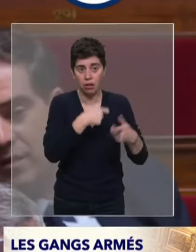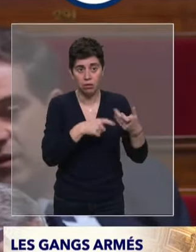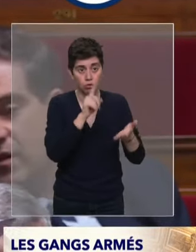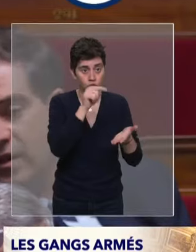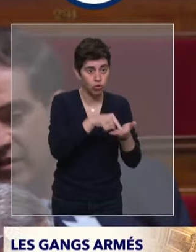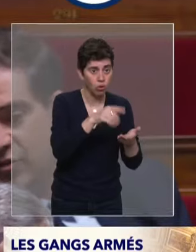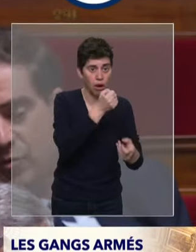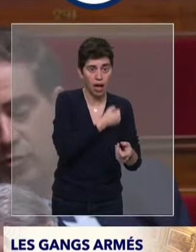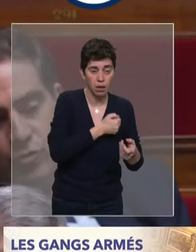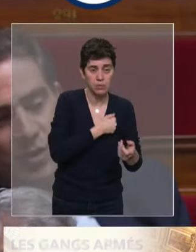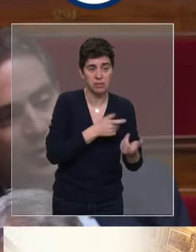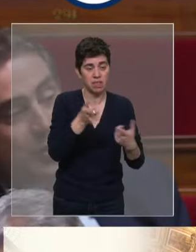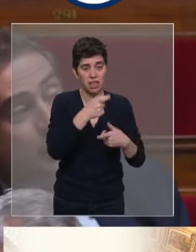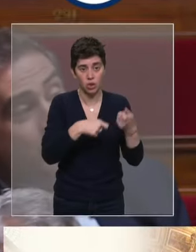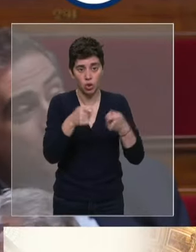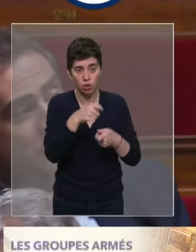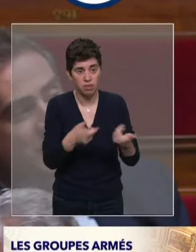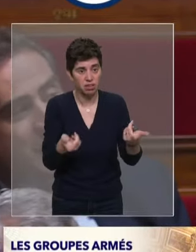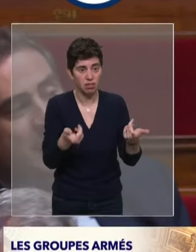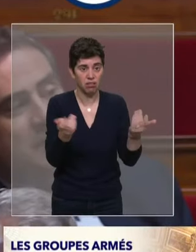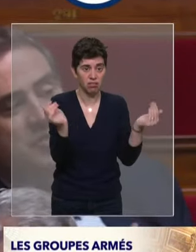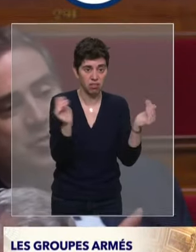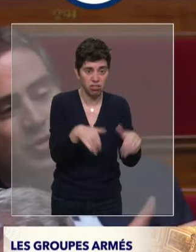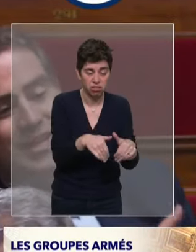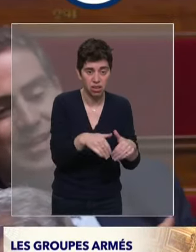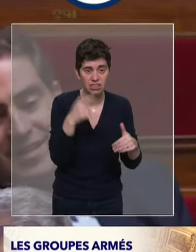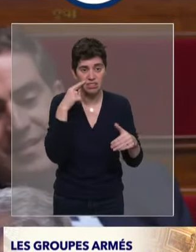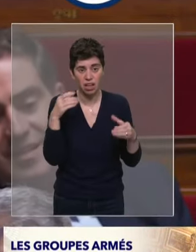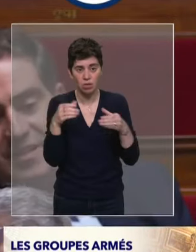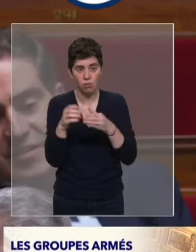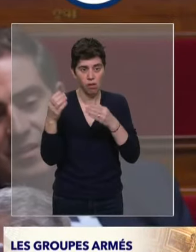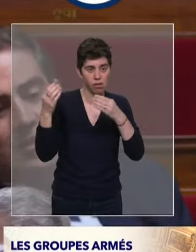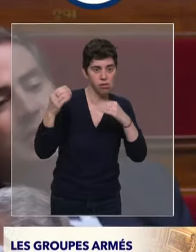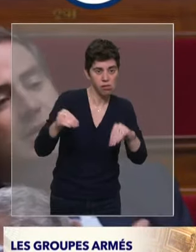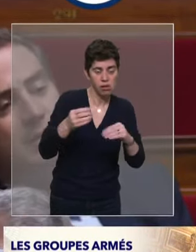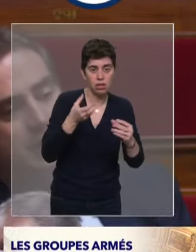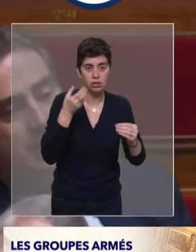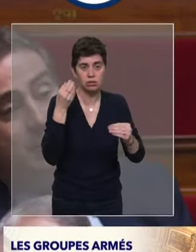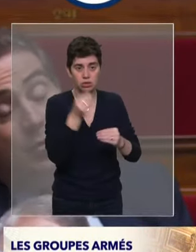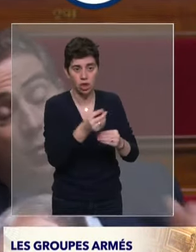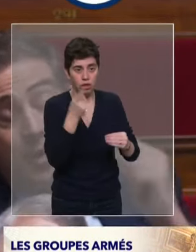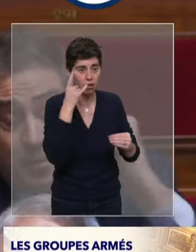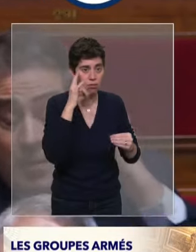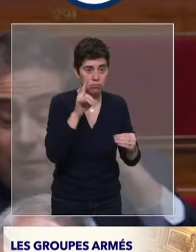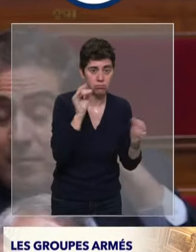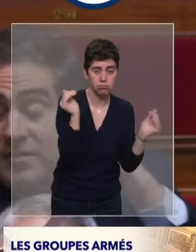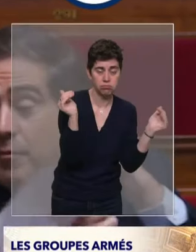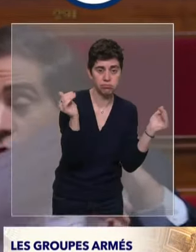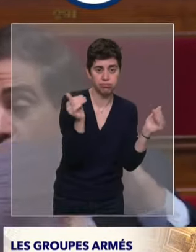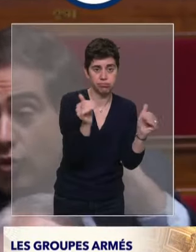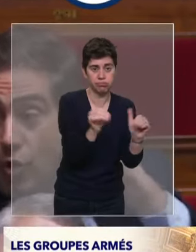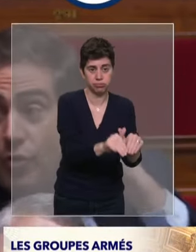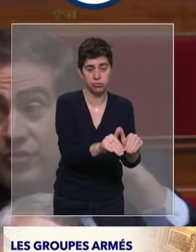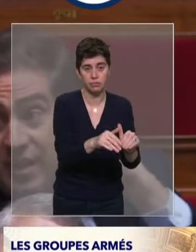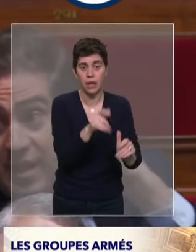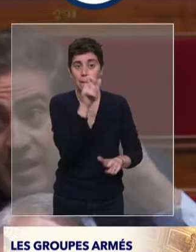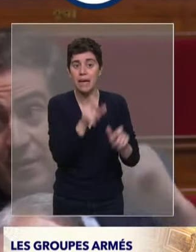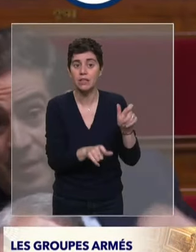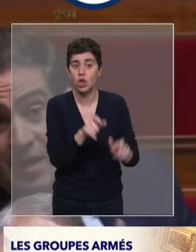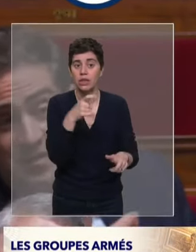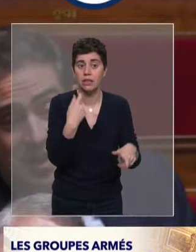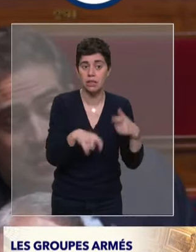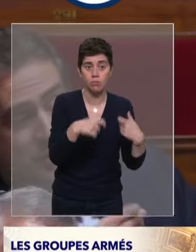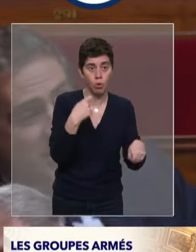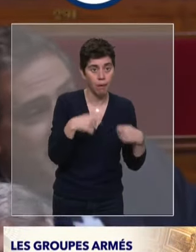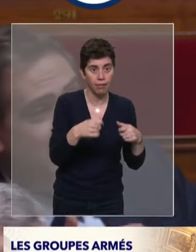berne. La violence des gangs a plongé Haïti dans le chaos. Hier, les rares diplomates encore présents dans le pays ont été